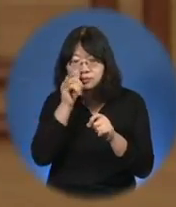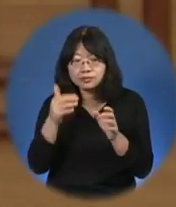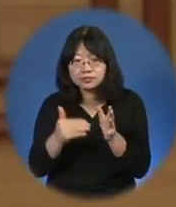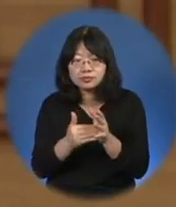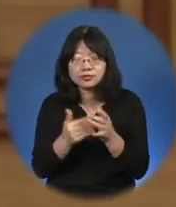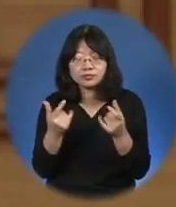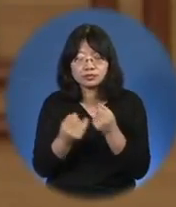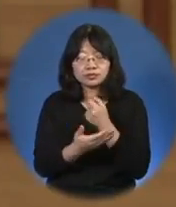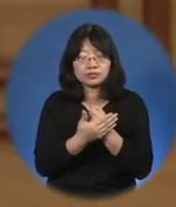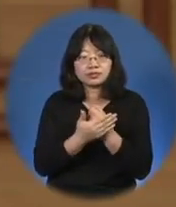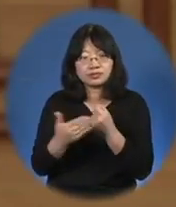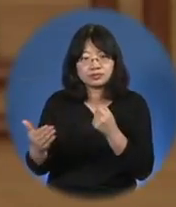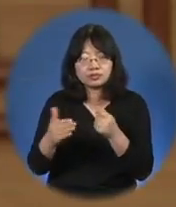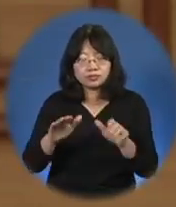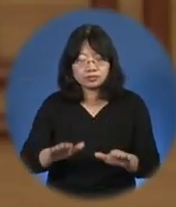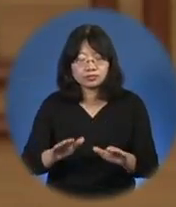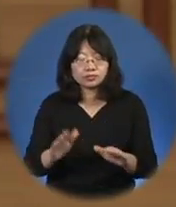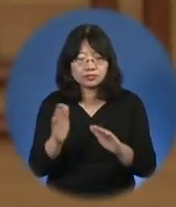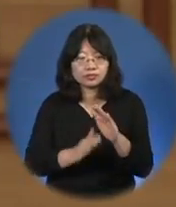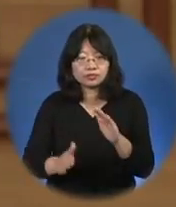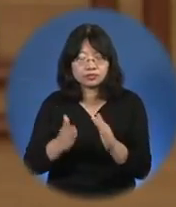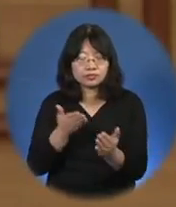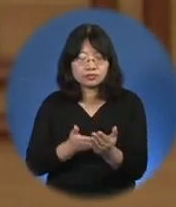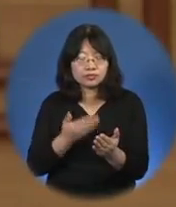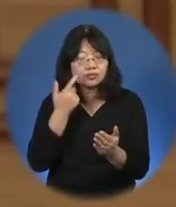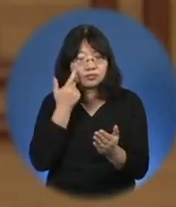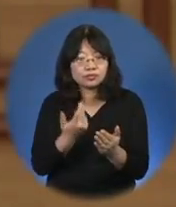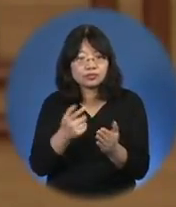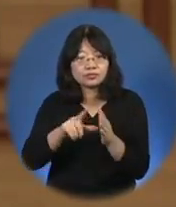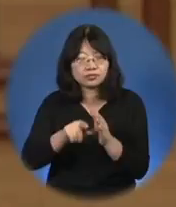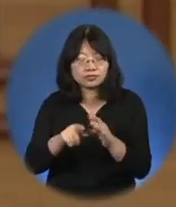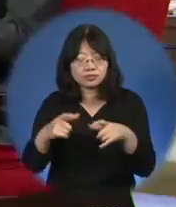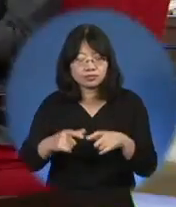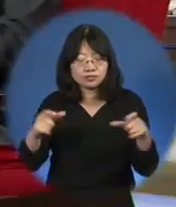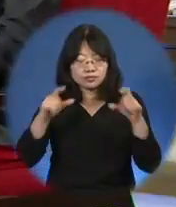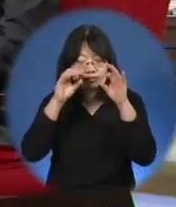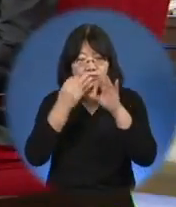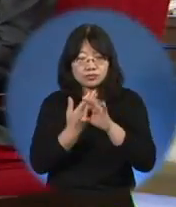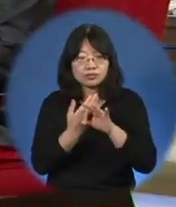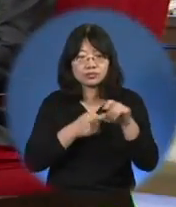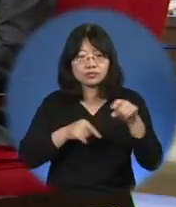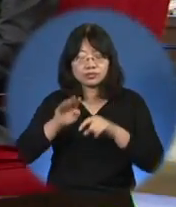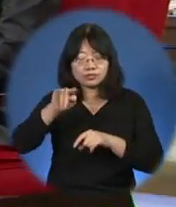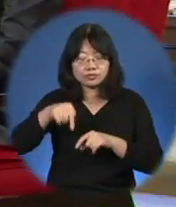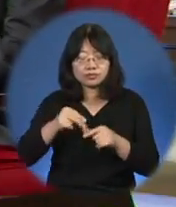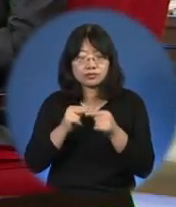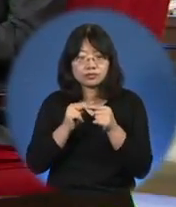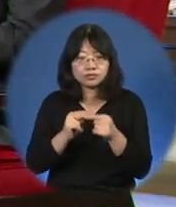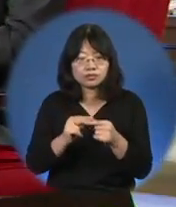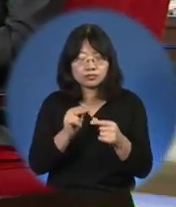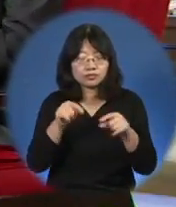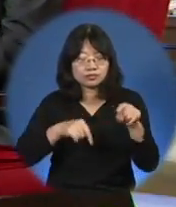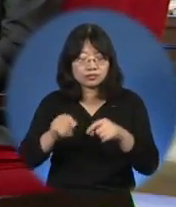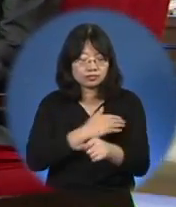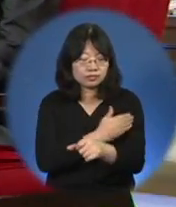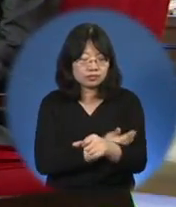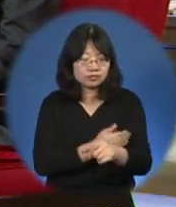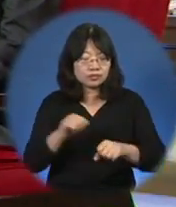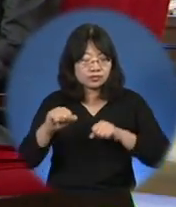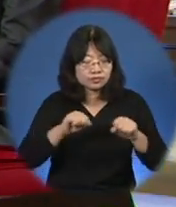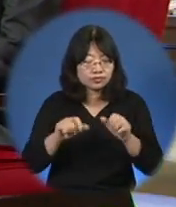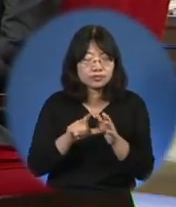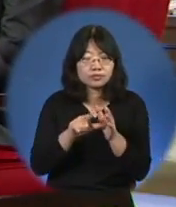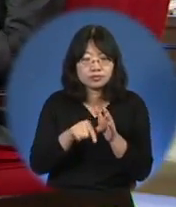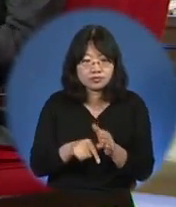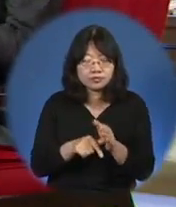있습니다. 예, 그래서 이번에 공론조사는 광범위하게 보면 행정부가 행정권을 행사하는 데